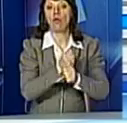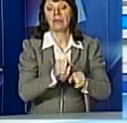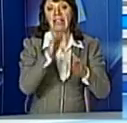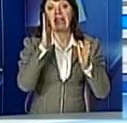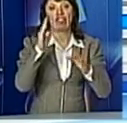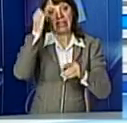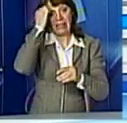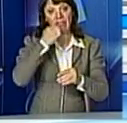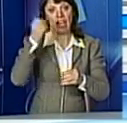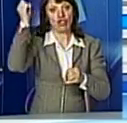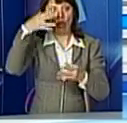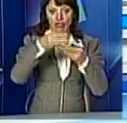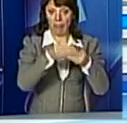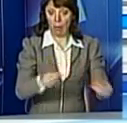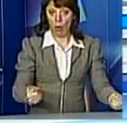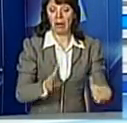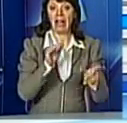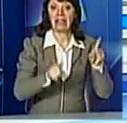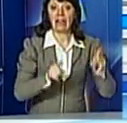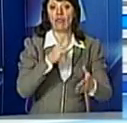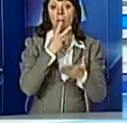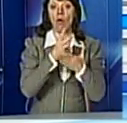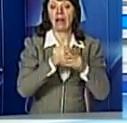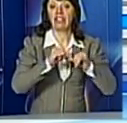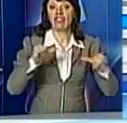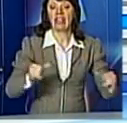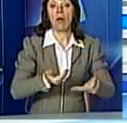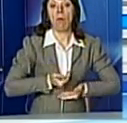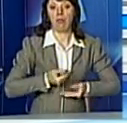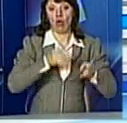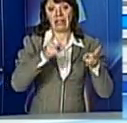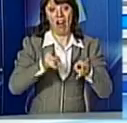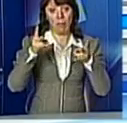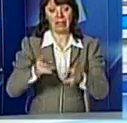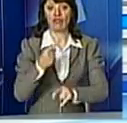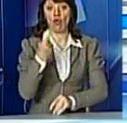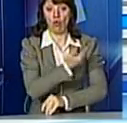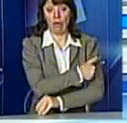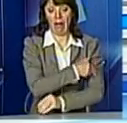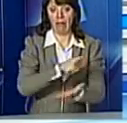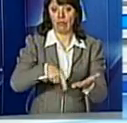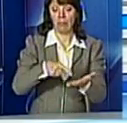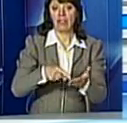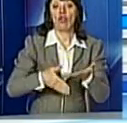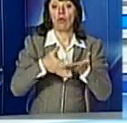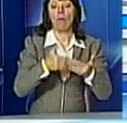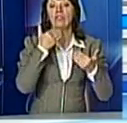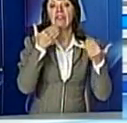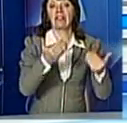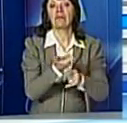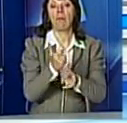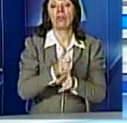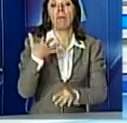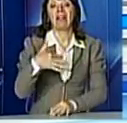сонячним променям дещо зріс і показник побутового травматизму лише в одну лікарню міста по допомогу звертаються